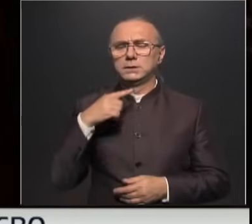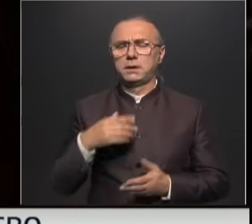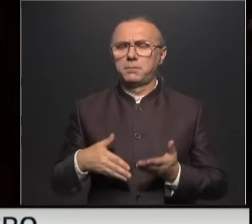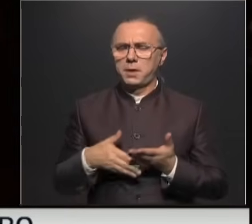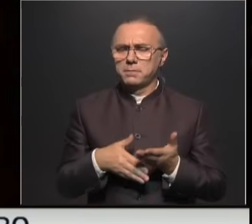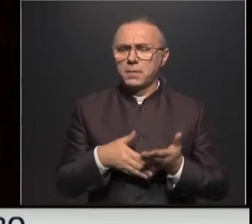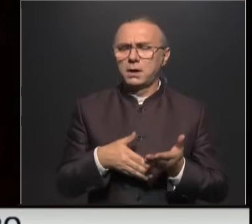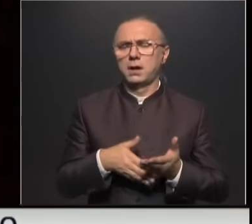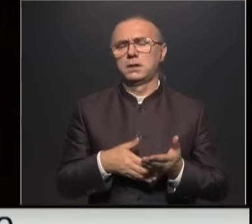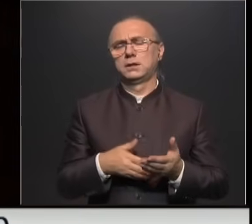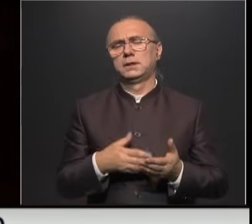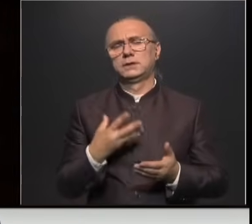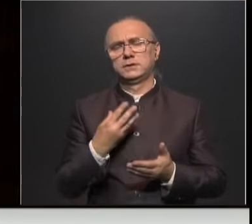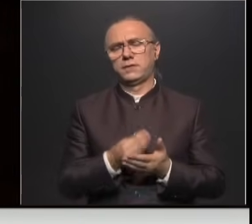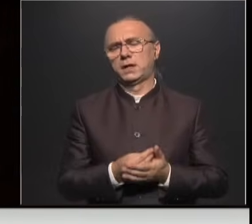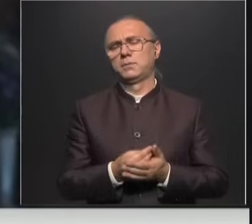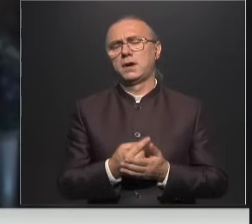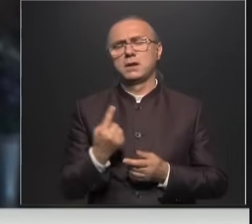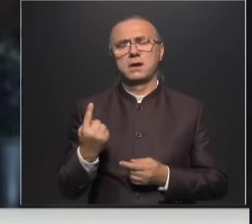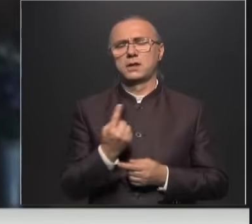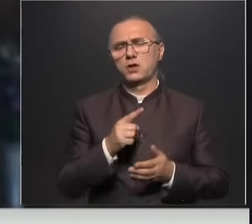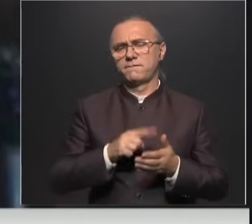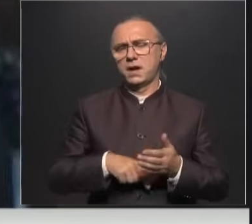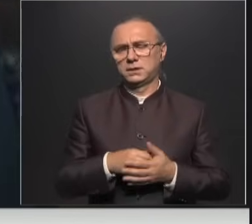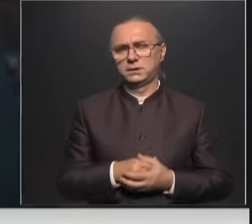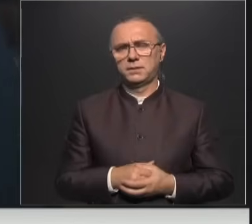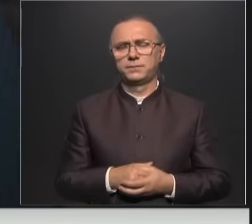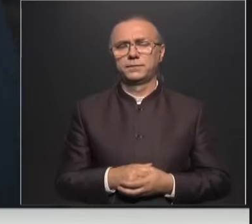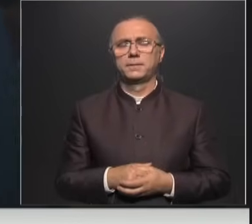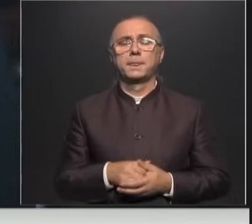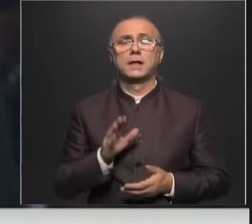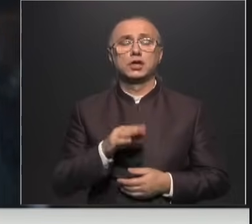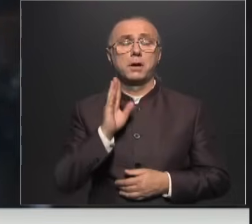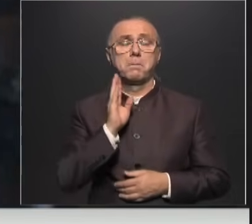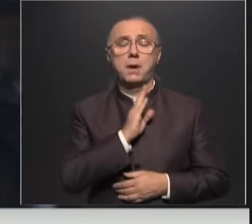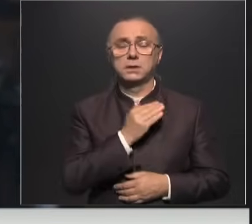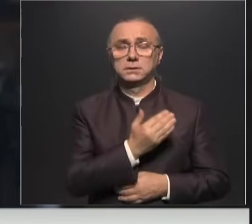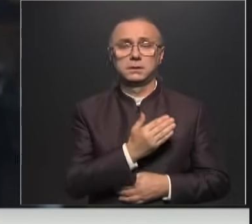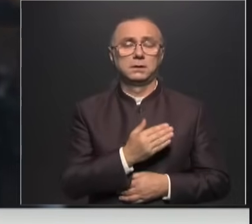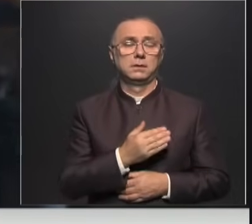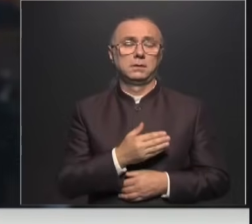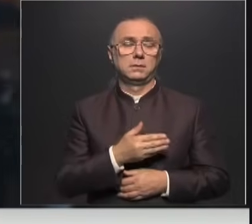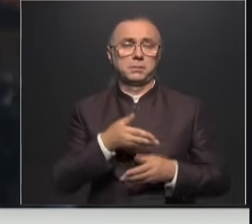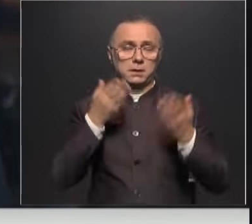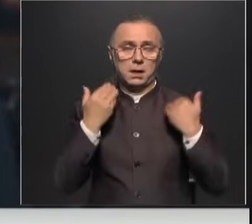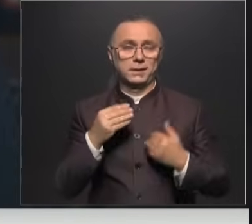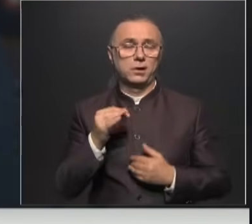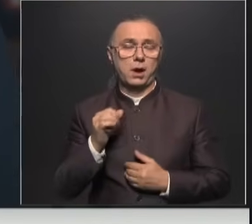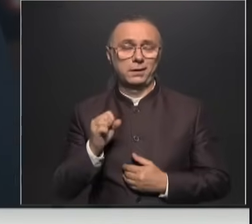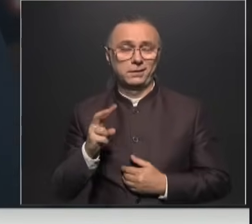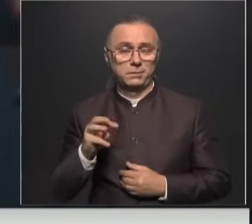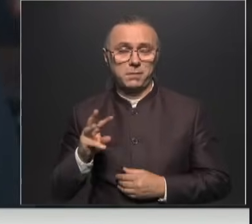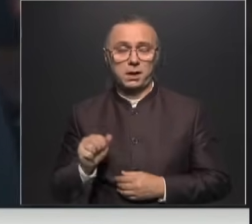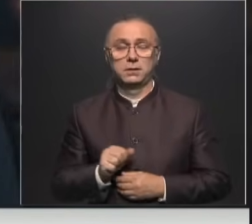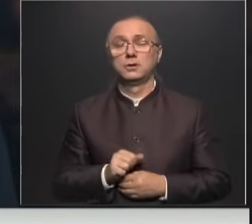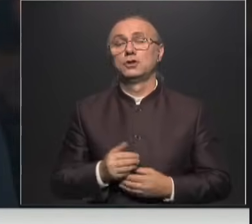своим единоверцам в мусульманском Египте. Даже мать патриарха Иоакима, инокиня Макрина, вот она проживала в то